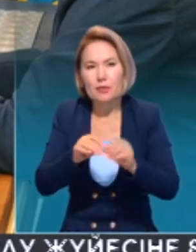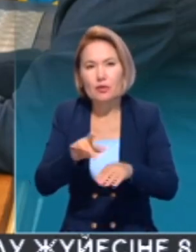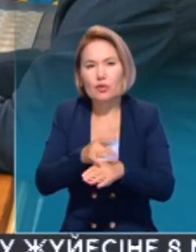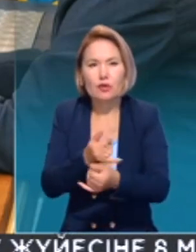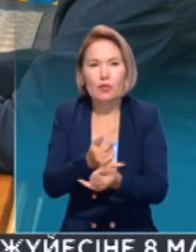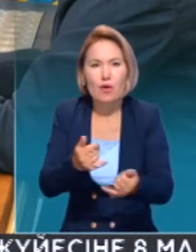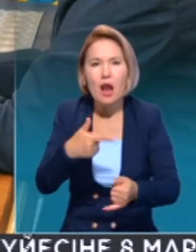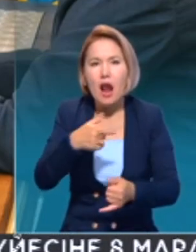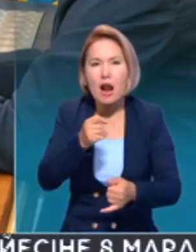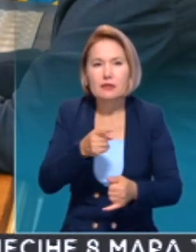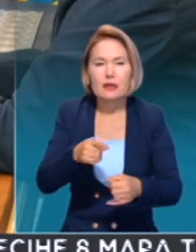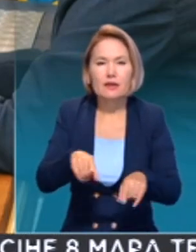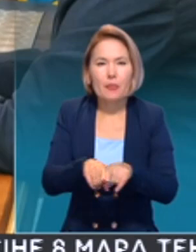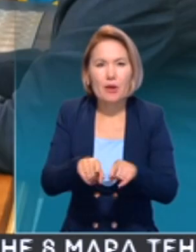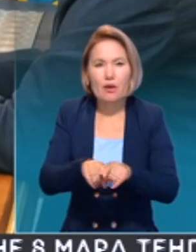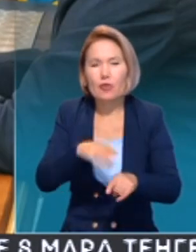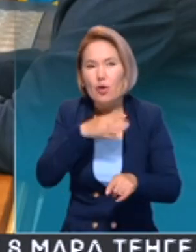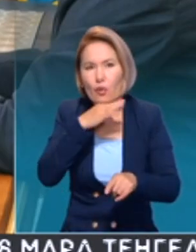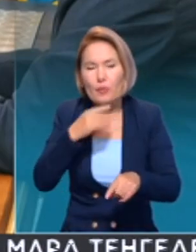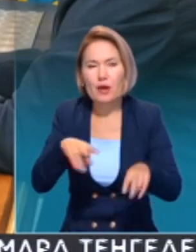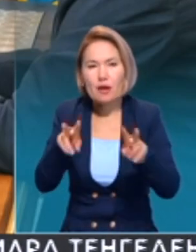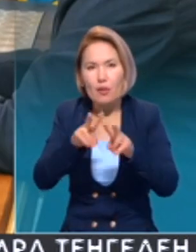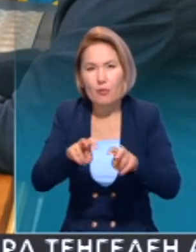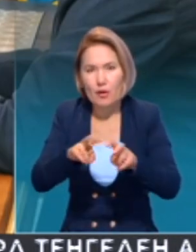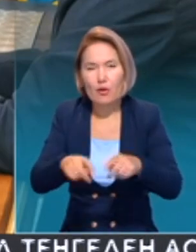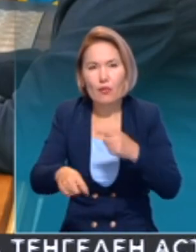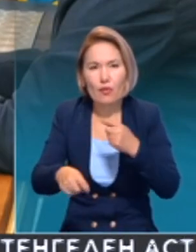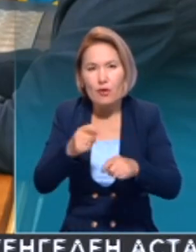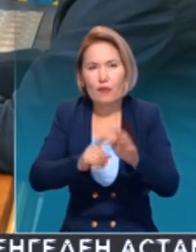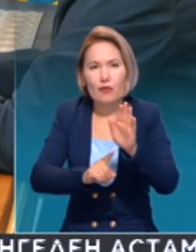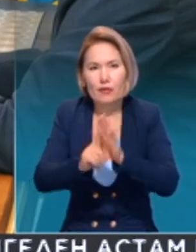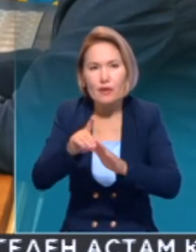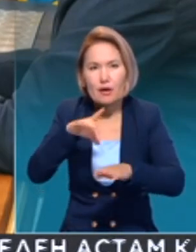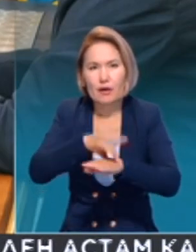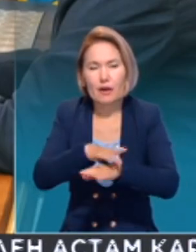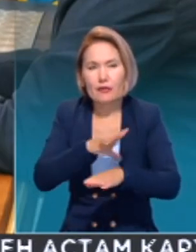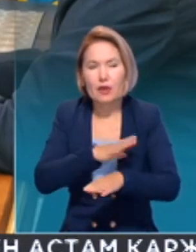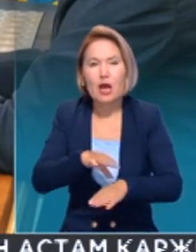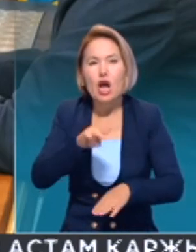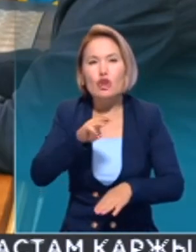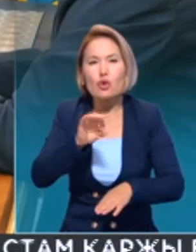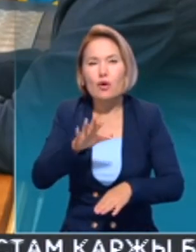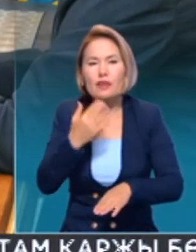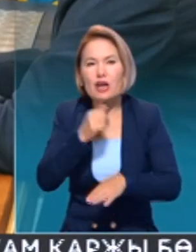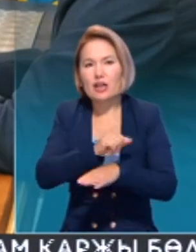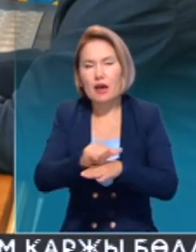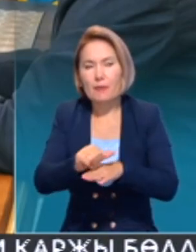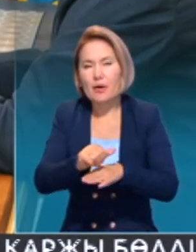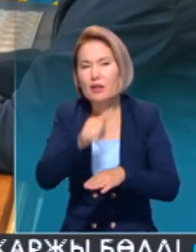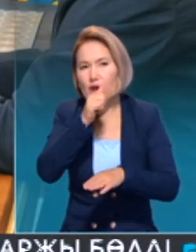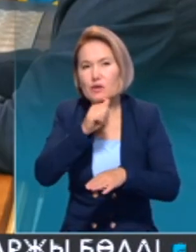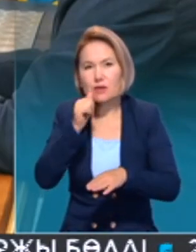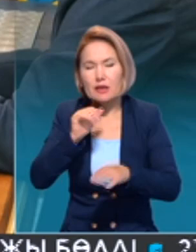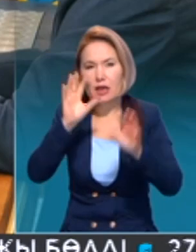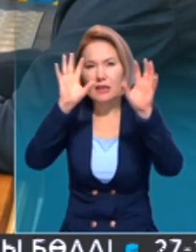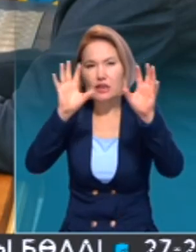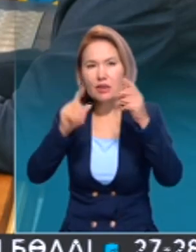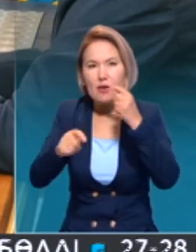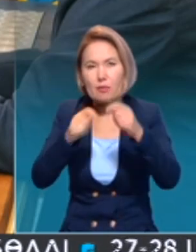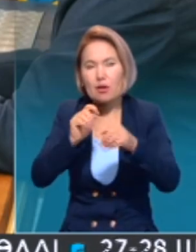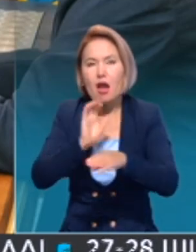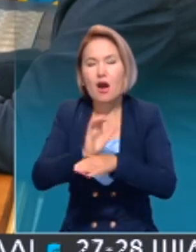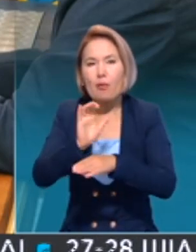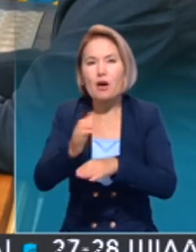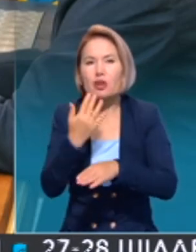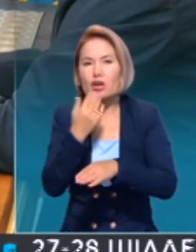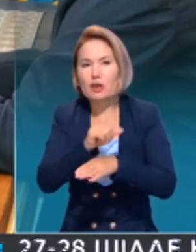коммуналдық қызмет көрсету және газ саласында бірқатар істер келіп жатыр. Қасым-Жомарт Тоқаев шетелге заңсыз қаражат шығарудың және ұлттық